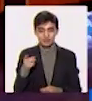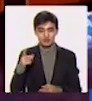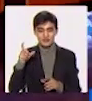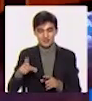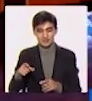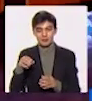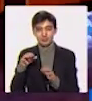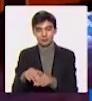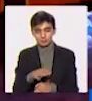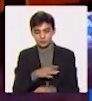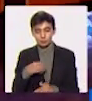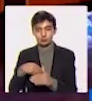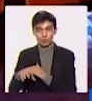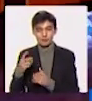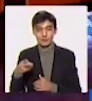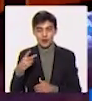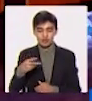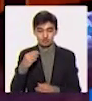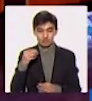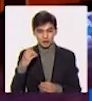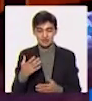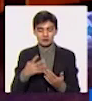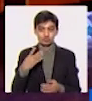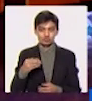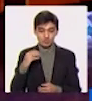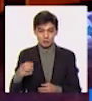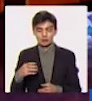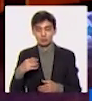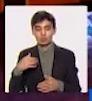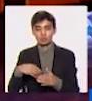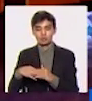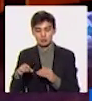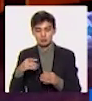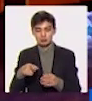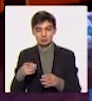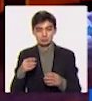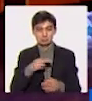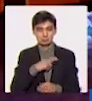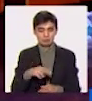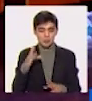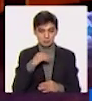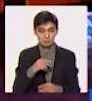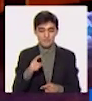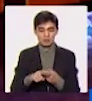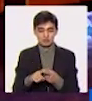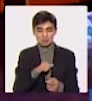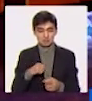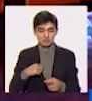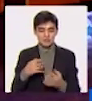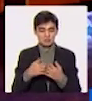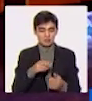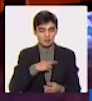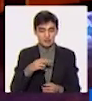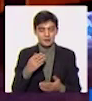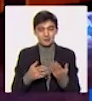енді сіз гигиенаны сақтап отыратын болсаңыз, оған қорқудың, оған паниковать етудің қажеті жоқ. Жалпы осы вирус шықты дегелі, әркім